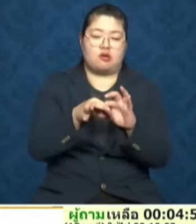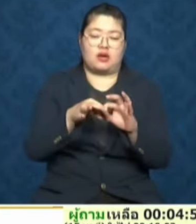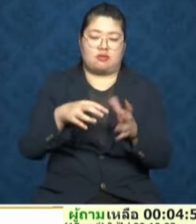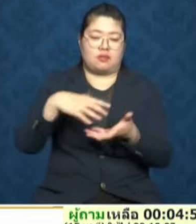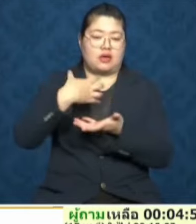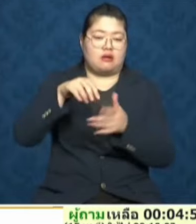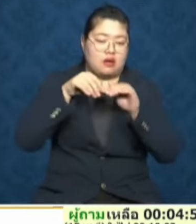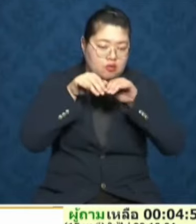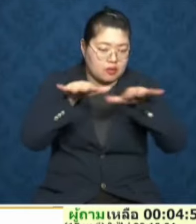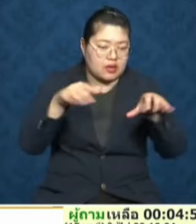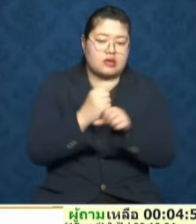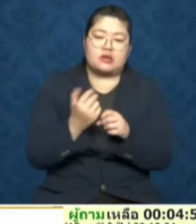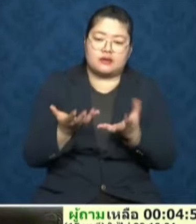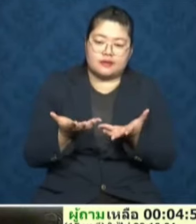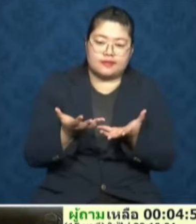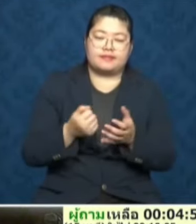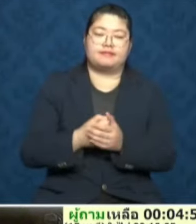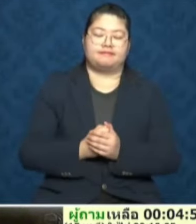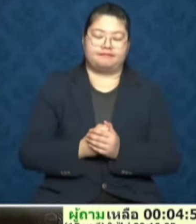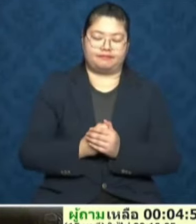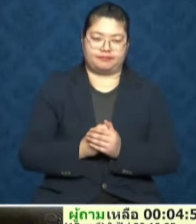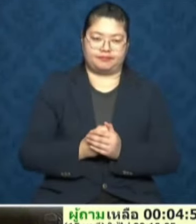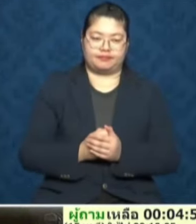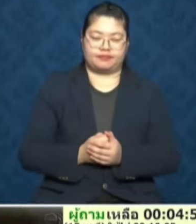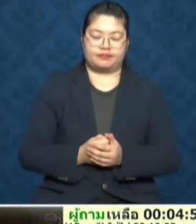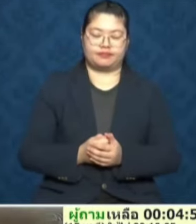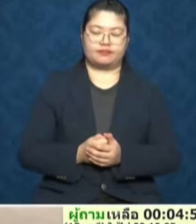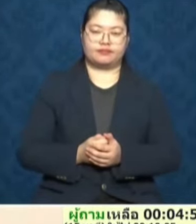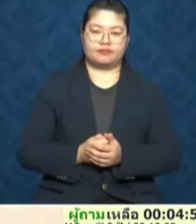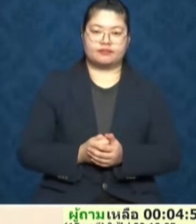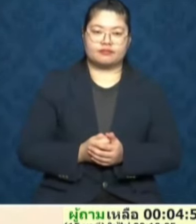ได้อย่ไรครัขบคุครสexplกร